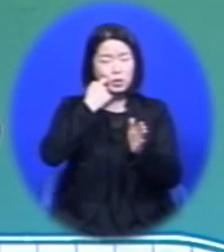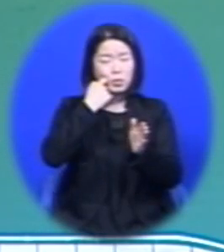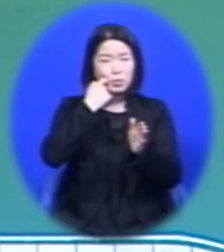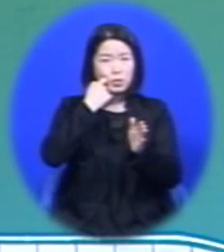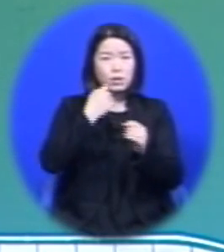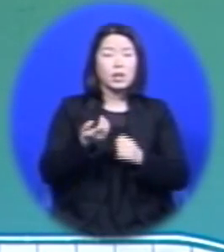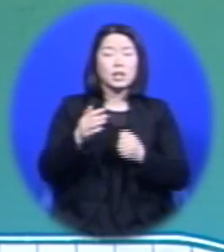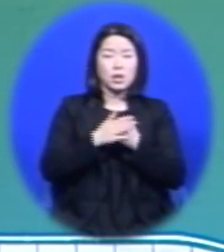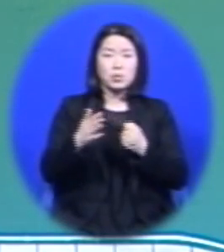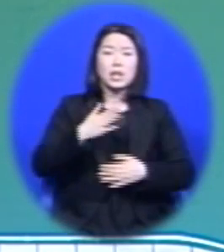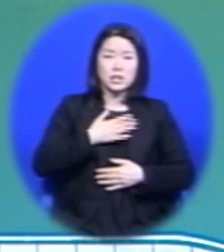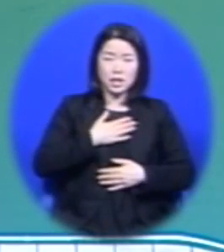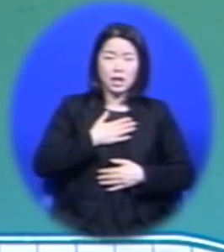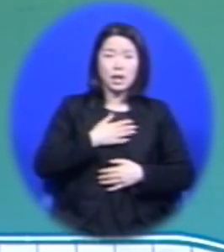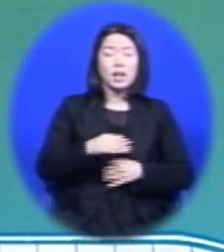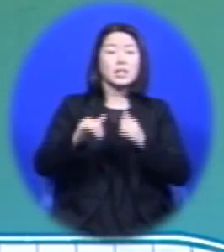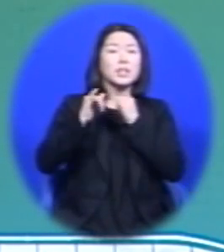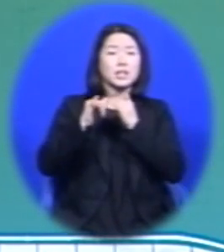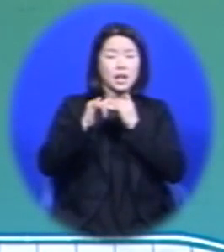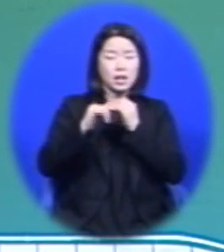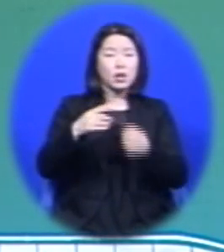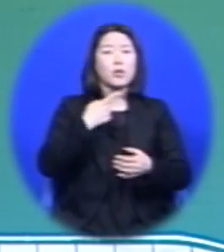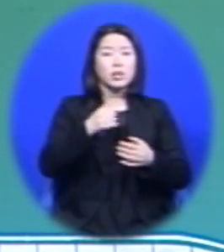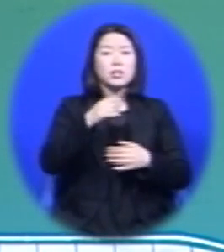그러면서 제가 자살을 시도했다고요.